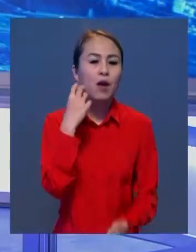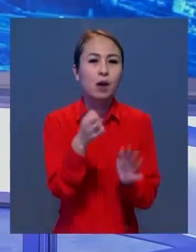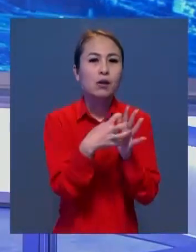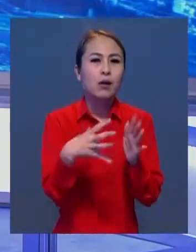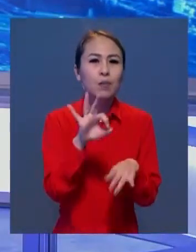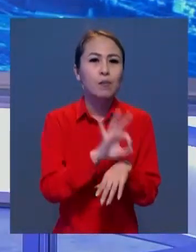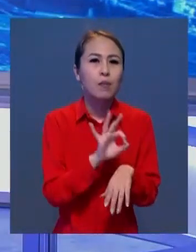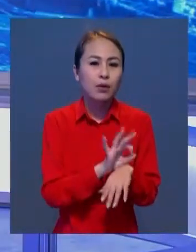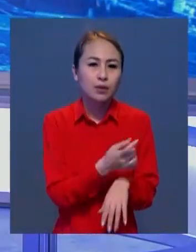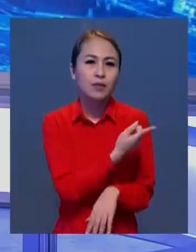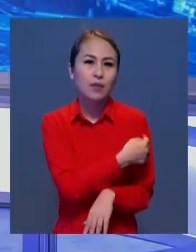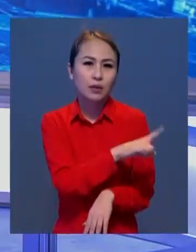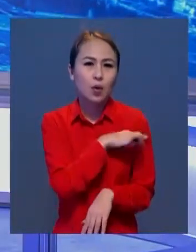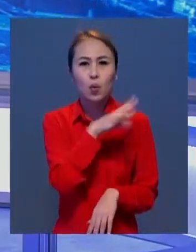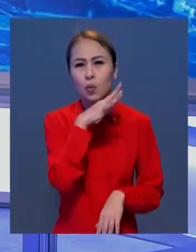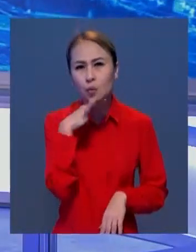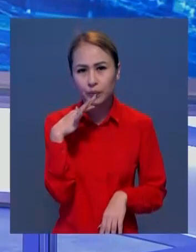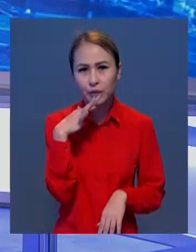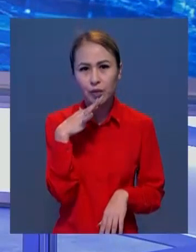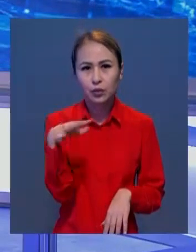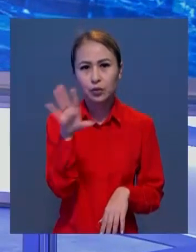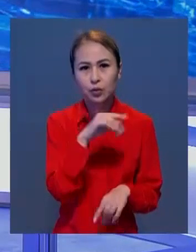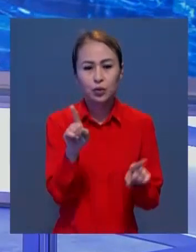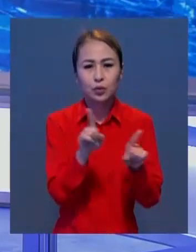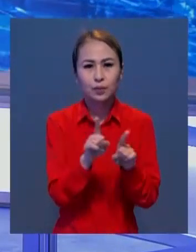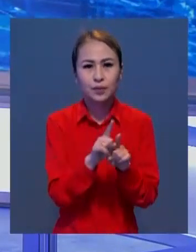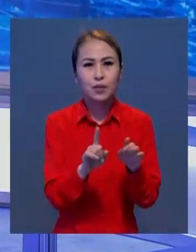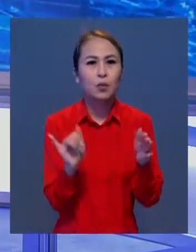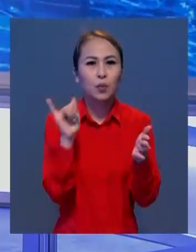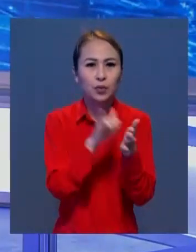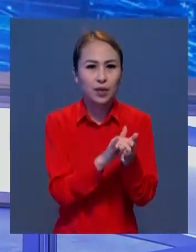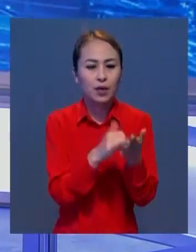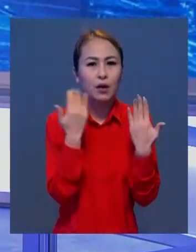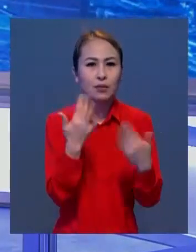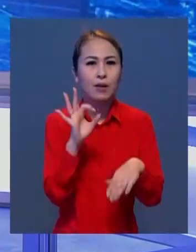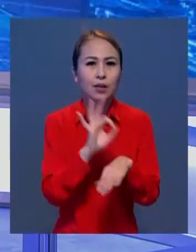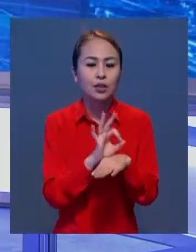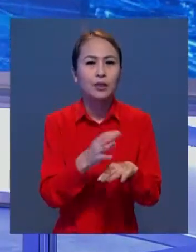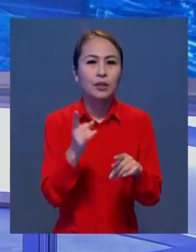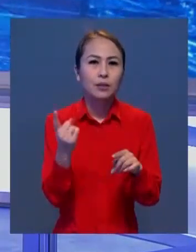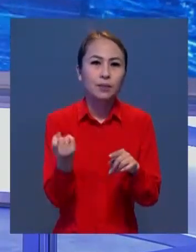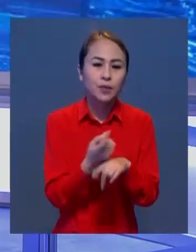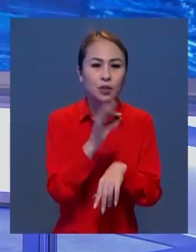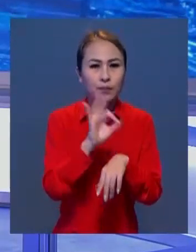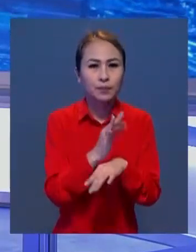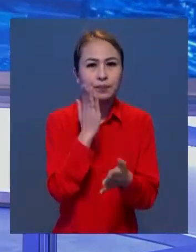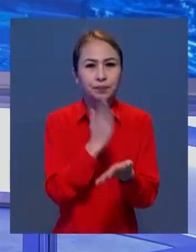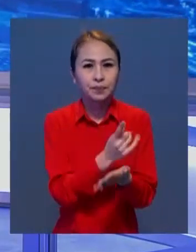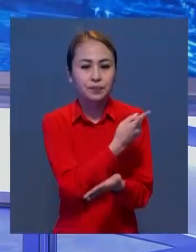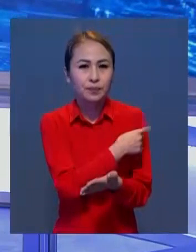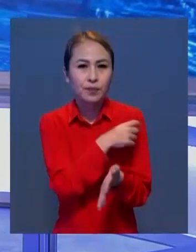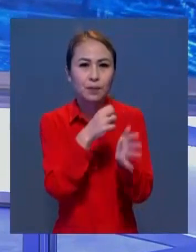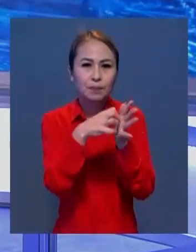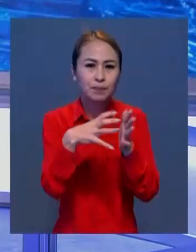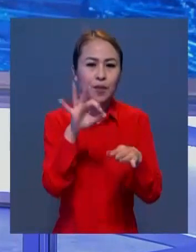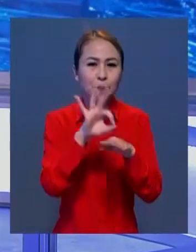Павлодардағы онкологиялық диспансерде көптен күткен желілік үдеткіш іске қосылды. Қазір науқастардың алғашқы легі емделіп жатыр. Қатерлі